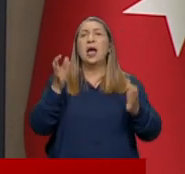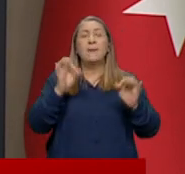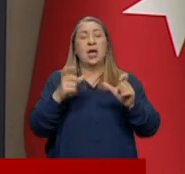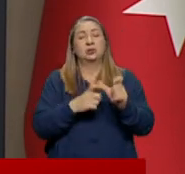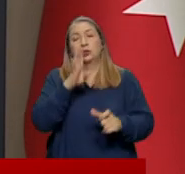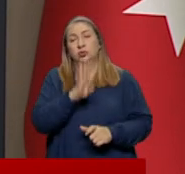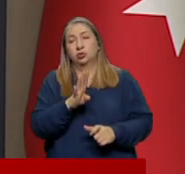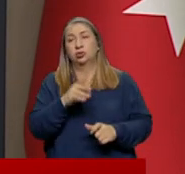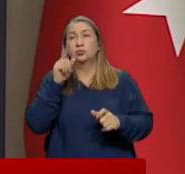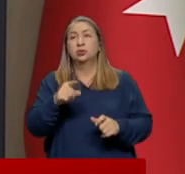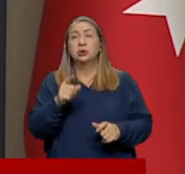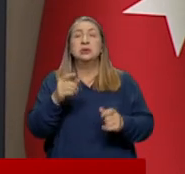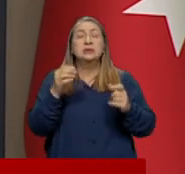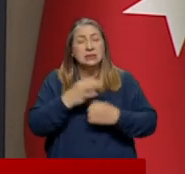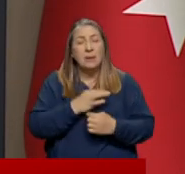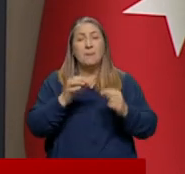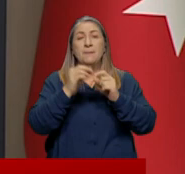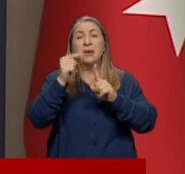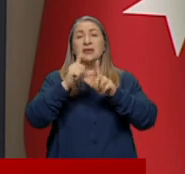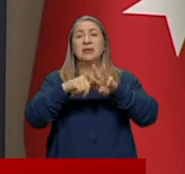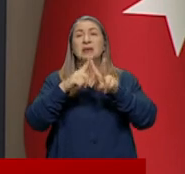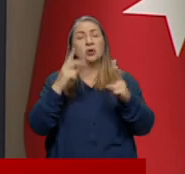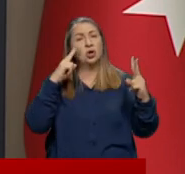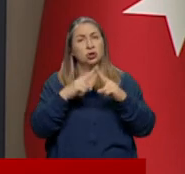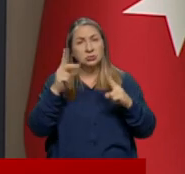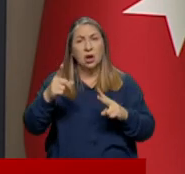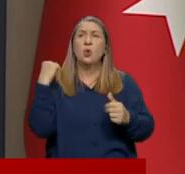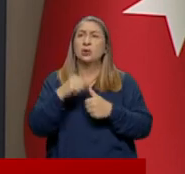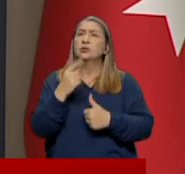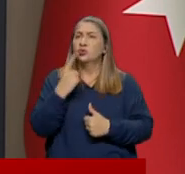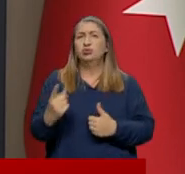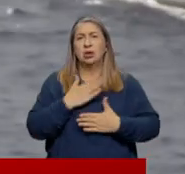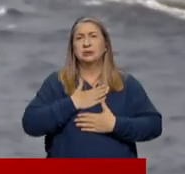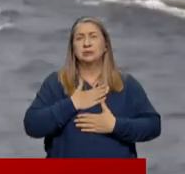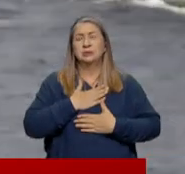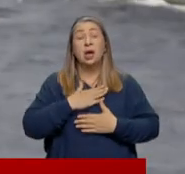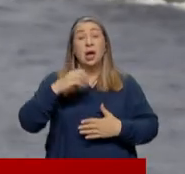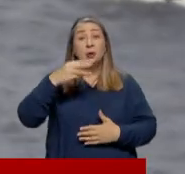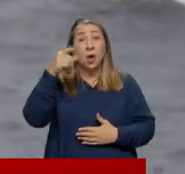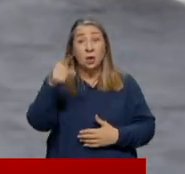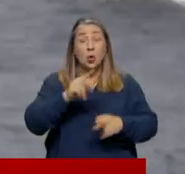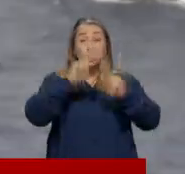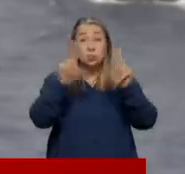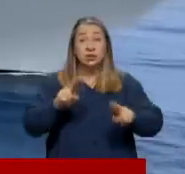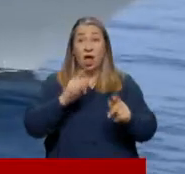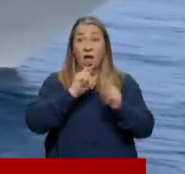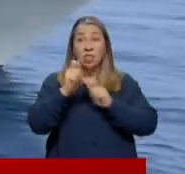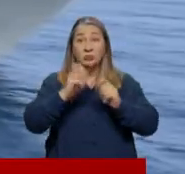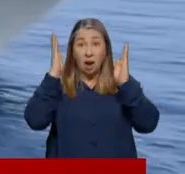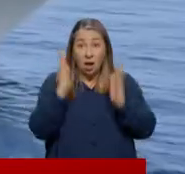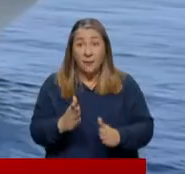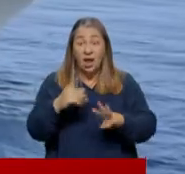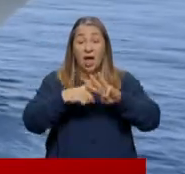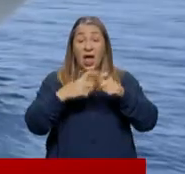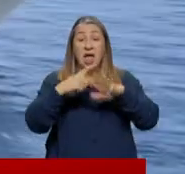es400 bunları da Sayın Aydınlar'ın yapacağımız görüşmede ona da yine dile getireceğiz Erdoğan uluslararası anlaşmalara